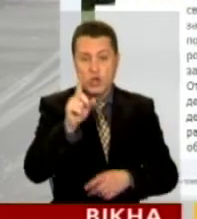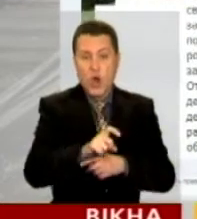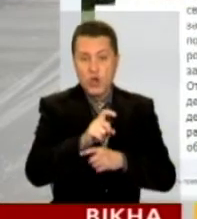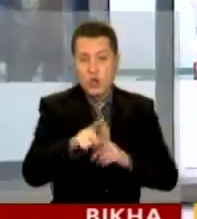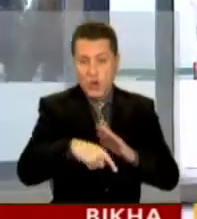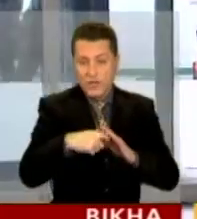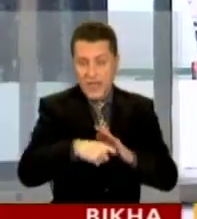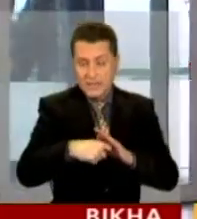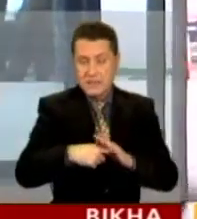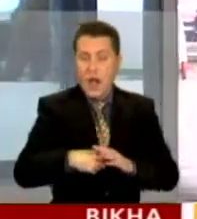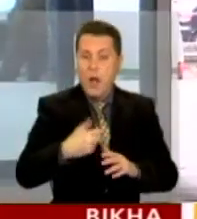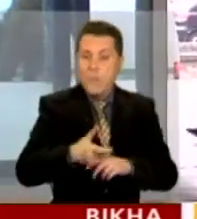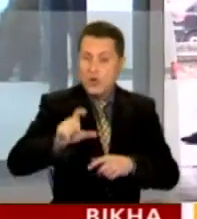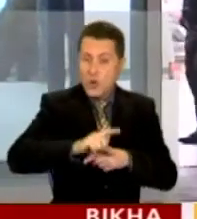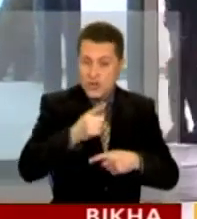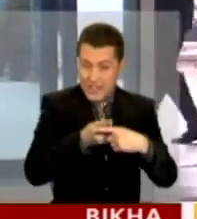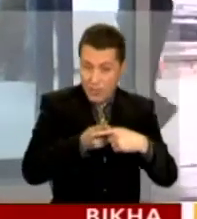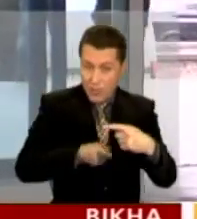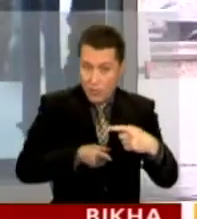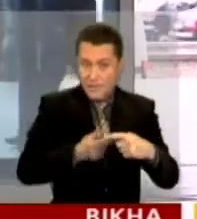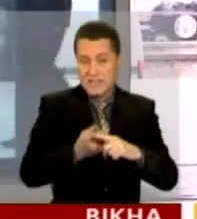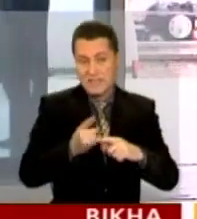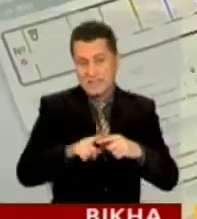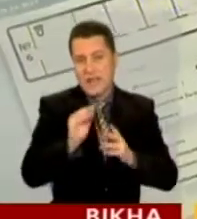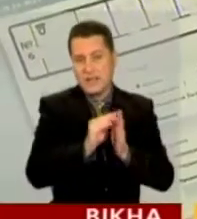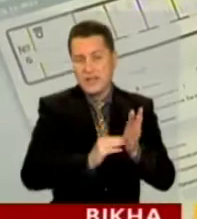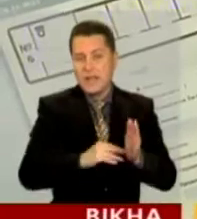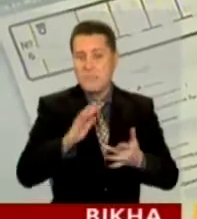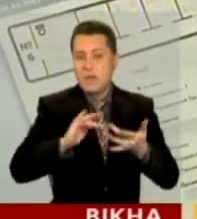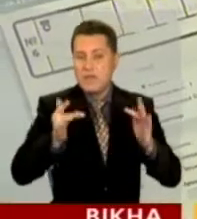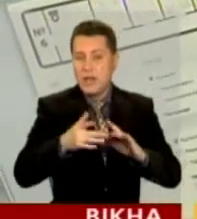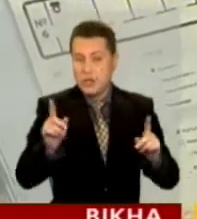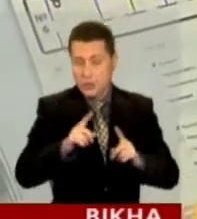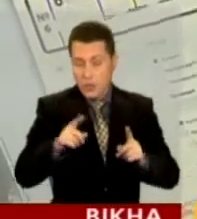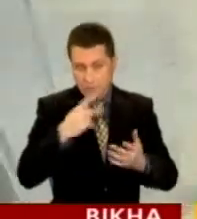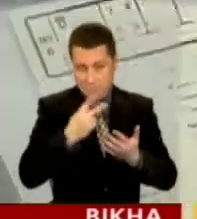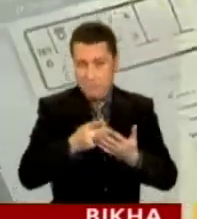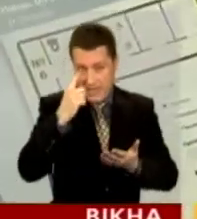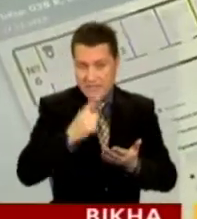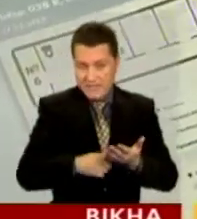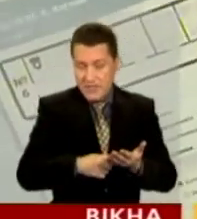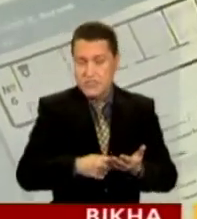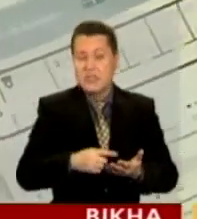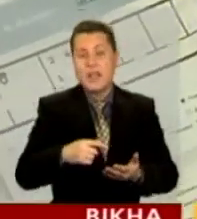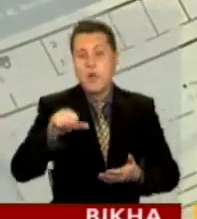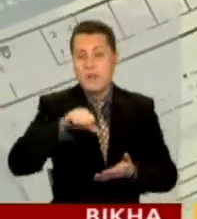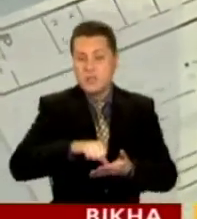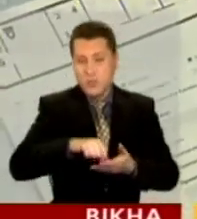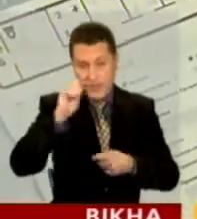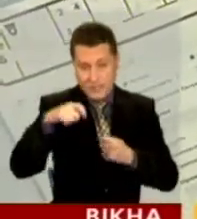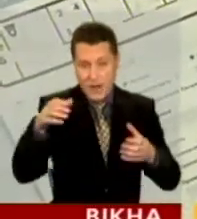Донецька подорожчали майже наполовину. Це за даними інтернету. Утім, аби пересвідчитися, жінка в присутності знімальної групи